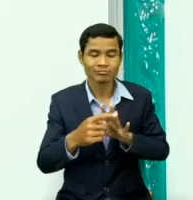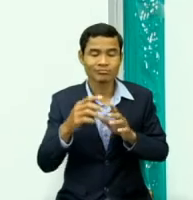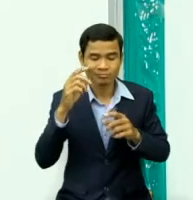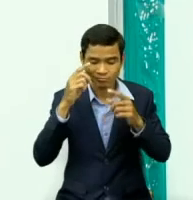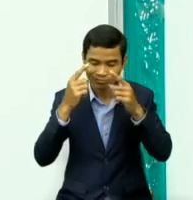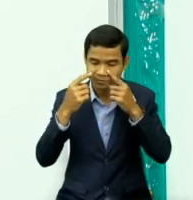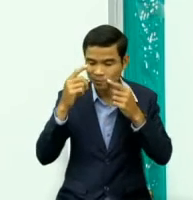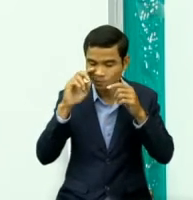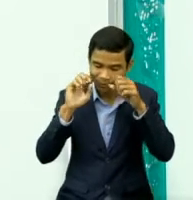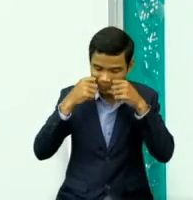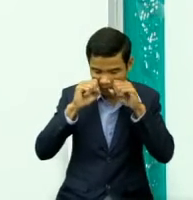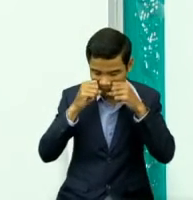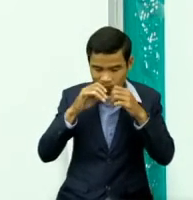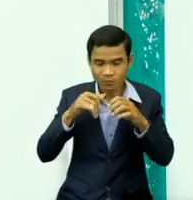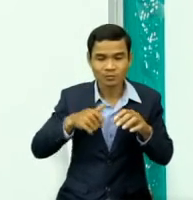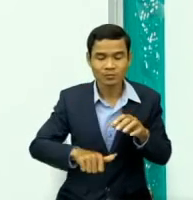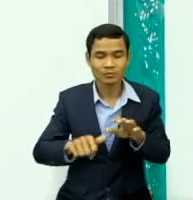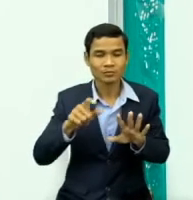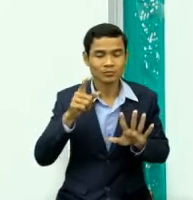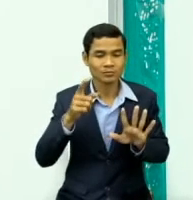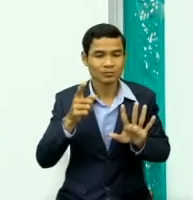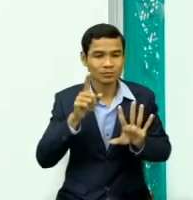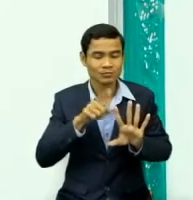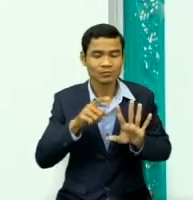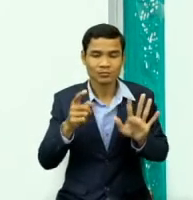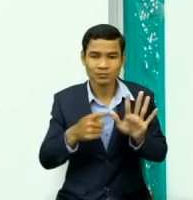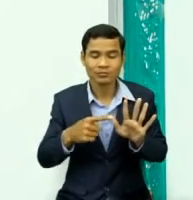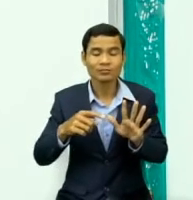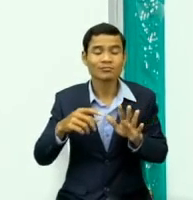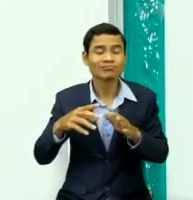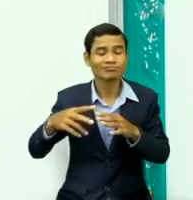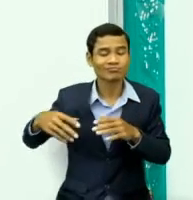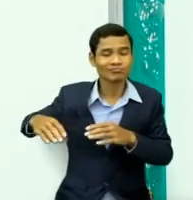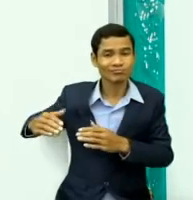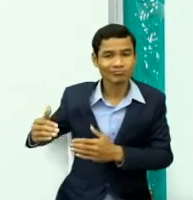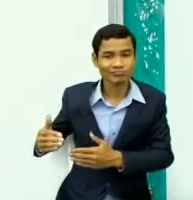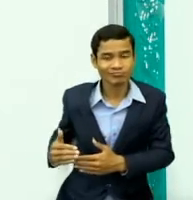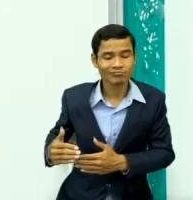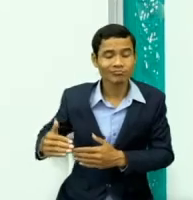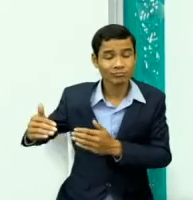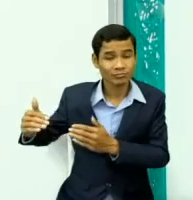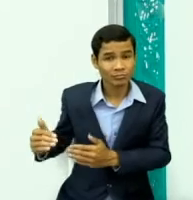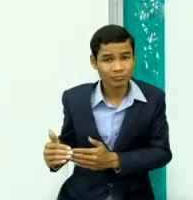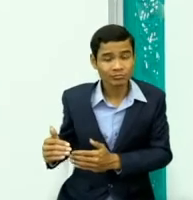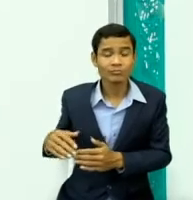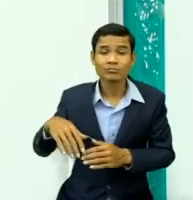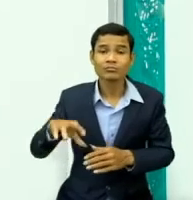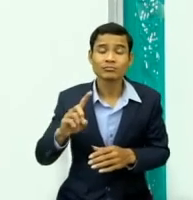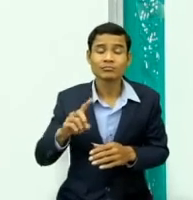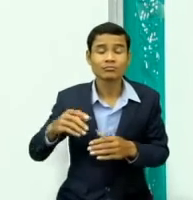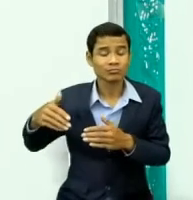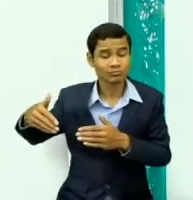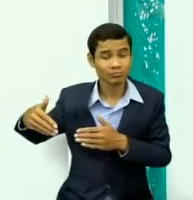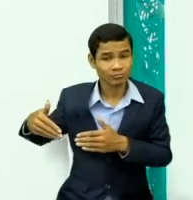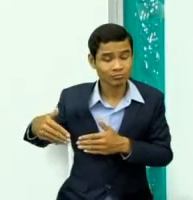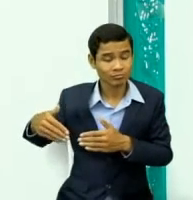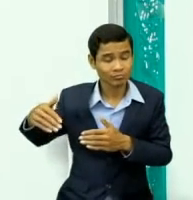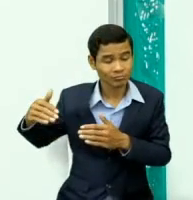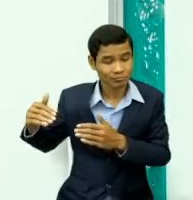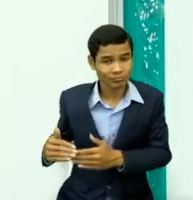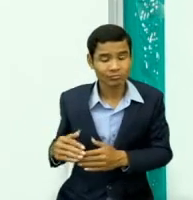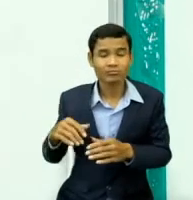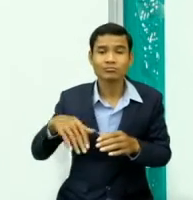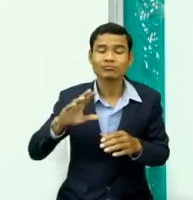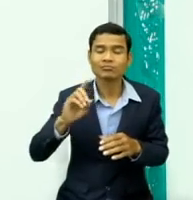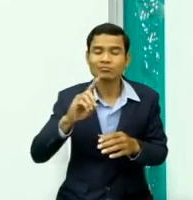ngộ tử từ nào nãy con từ nào nãy con chà lon nãy con cứ từ nhắm